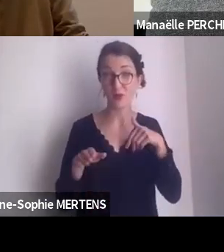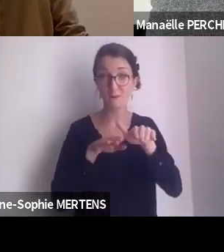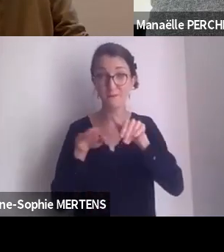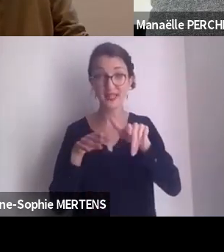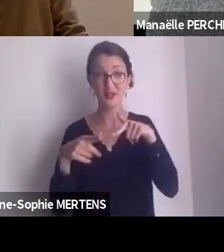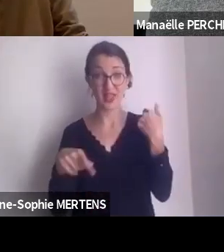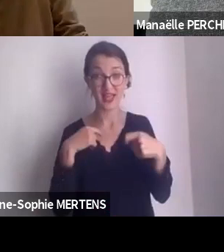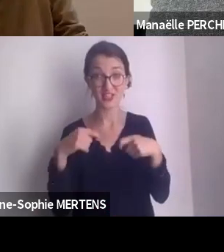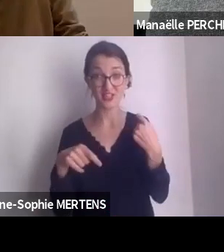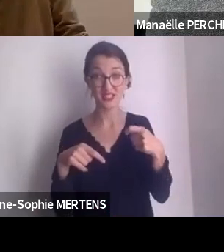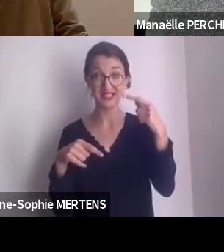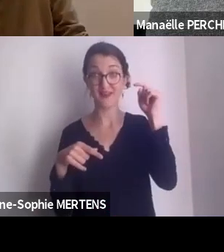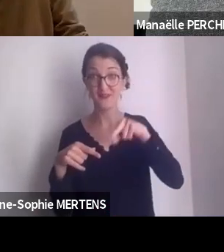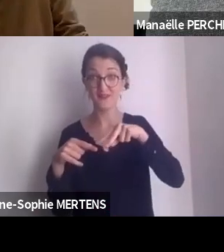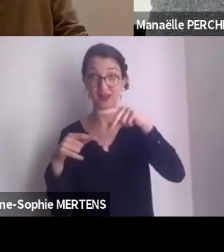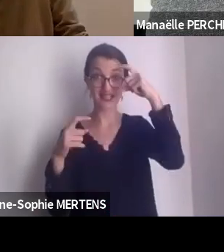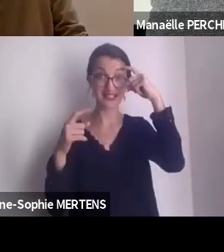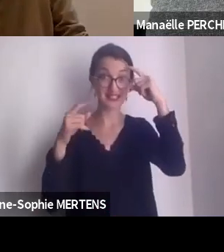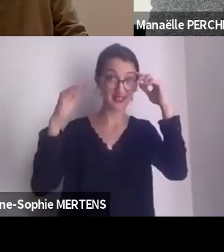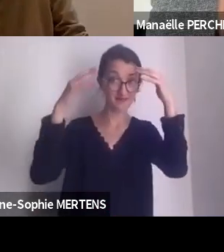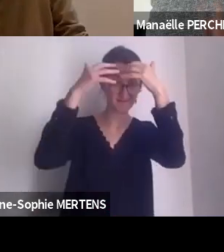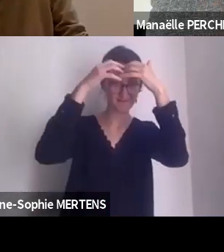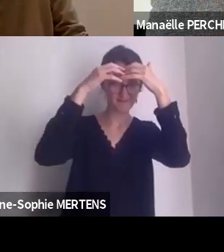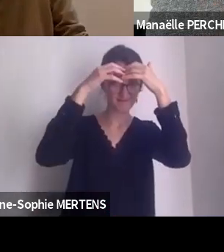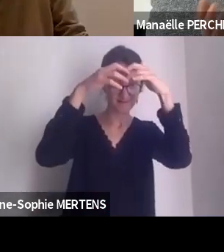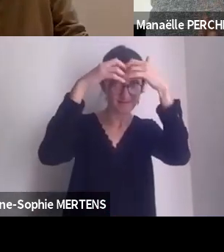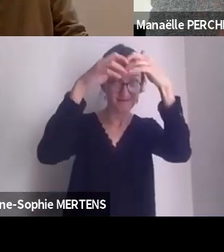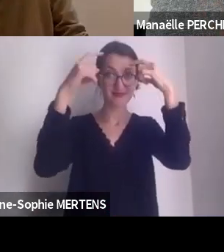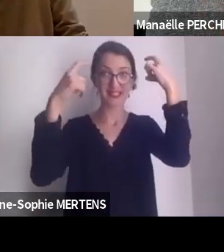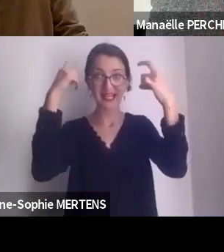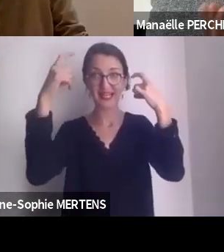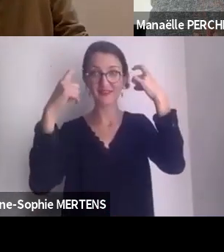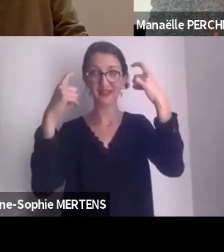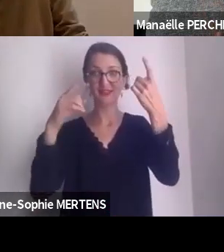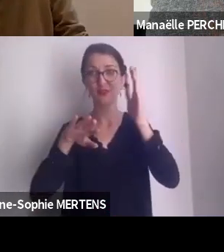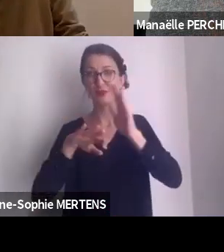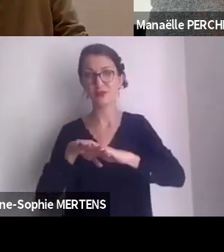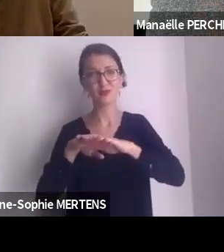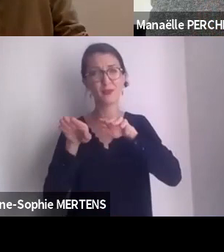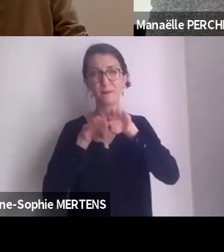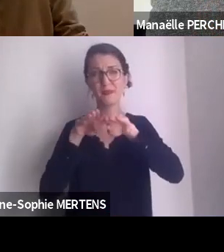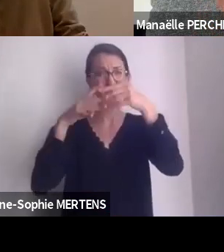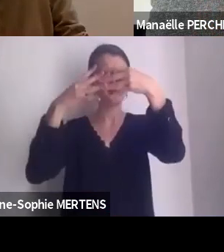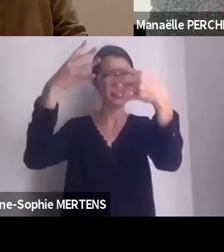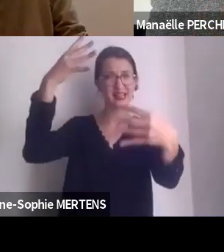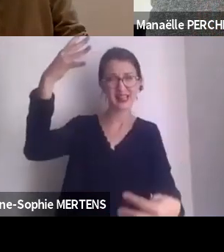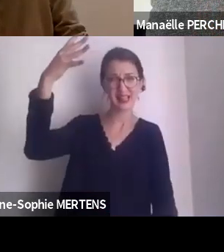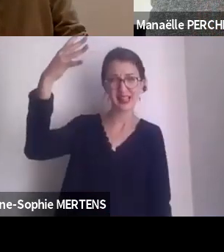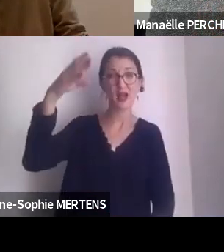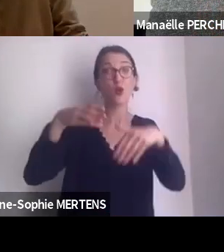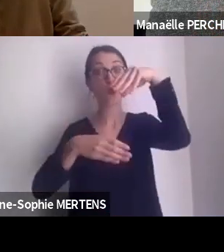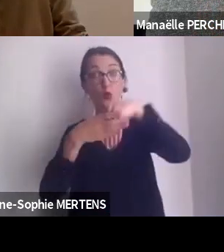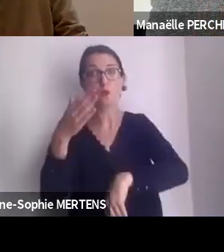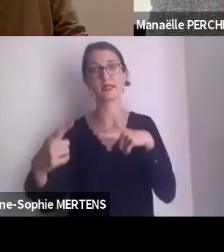plus de valeur entre du Scrum, du Lean, du Safe, du Less, du Kanban, du design thinking, énormément de frameworks